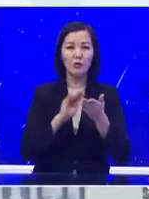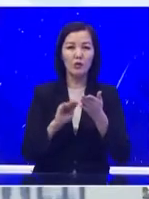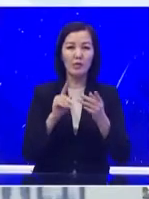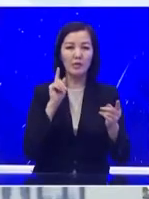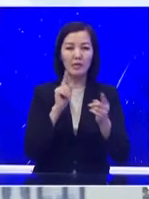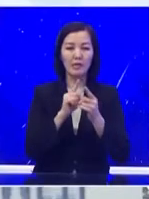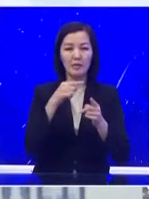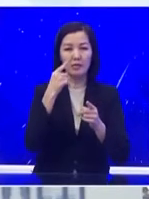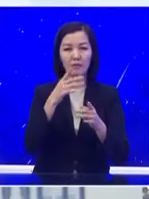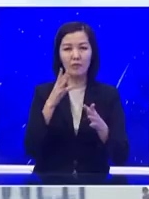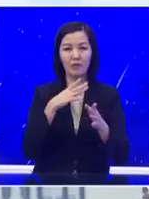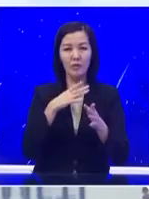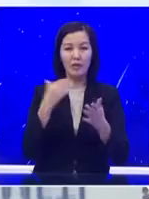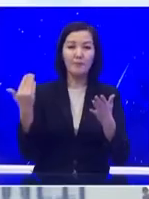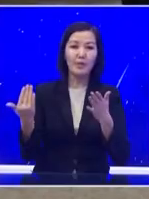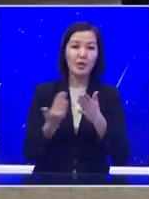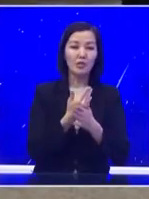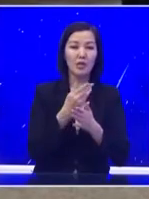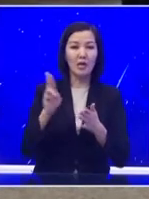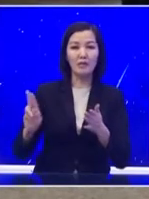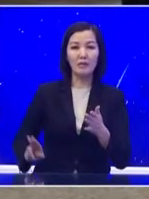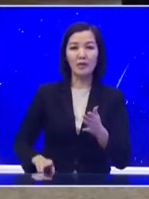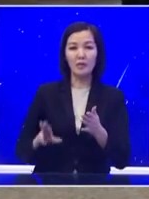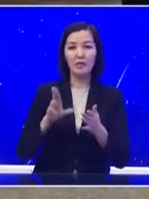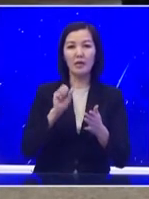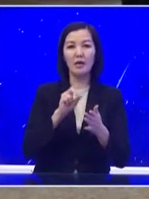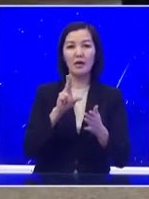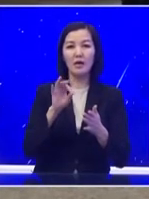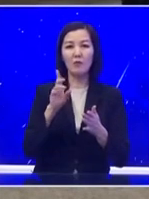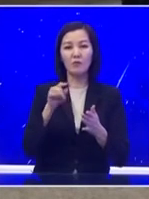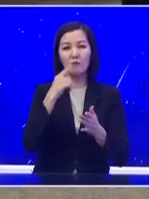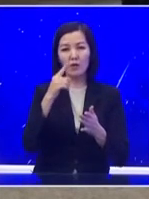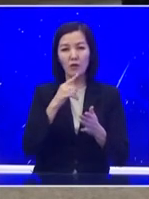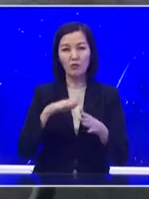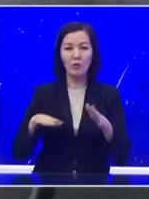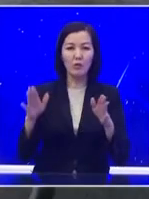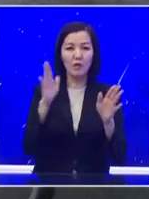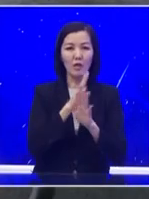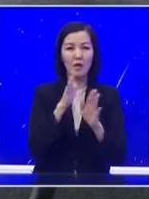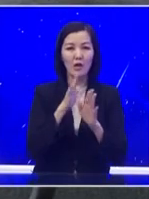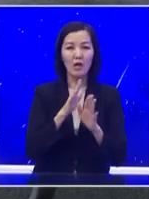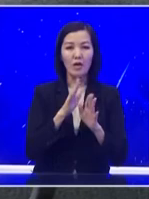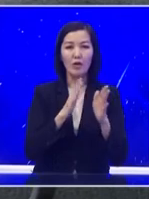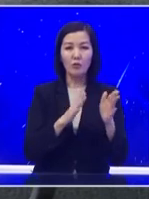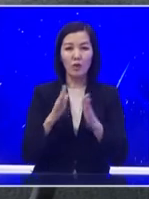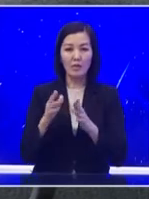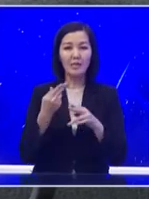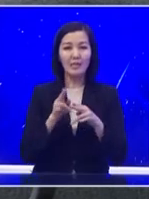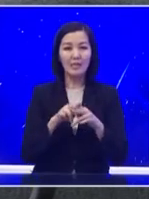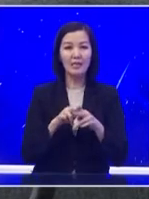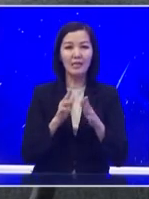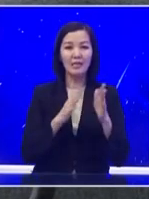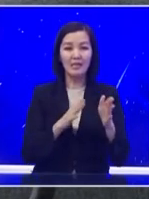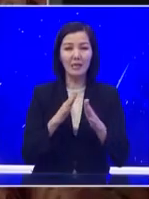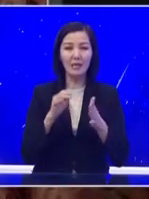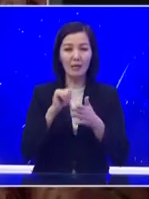баспасөз мәслихатында осылай деді. Жаңа басшы Орман Ақкозиевтің айтуынша, өңірде экологиялық ахуал тұрақты. Десе де